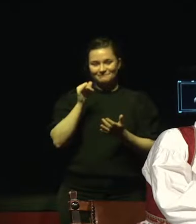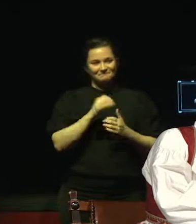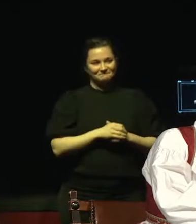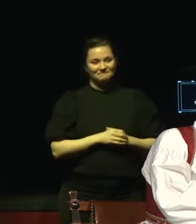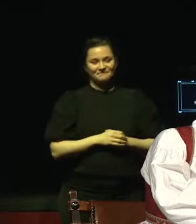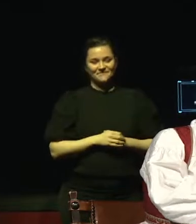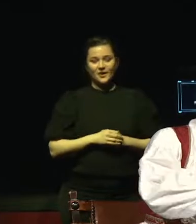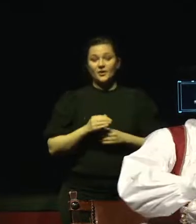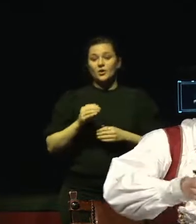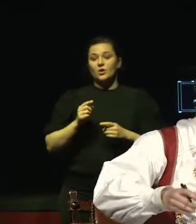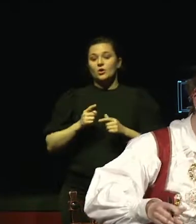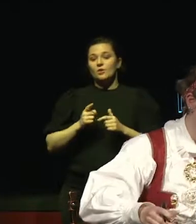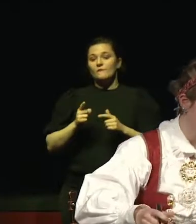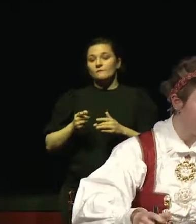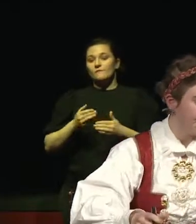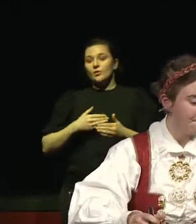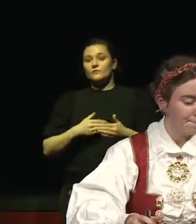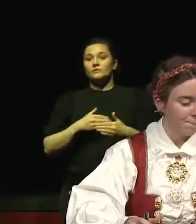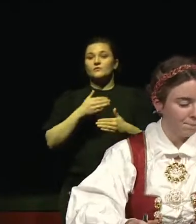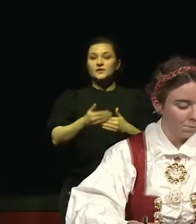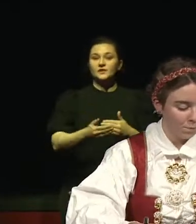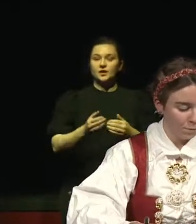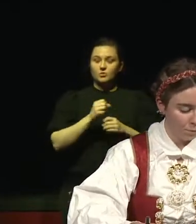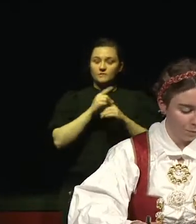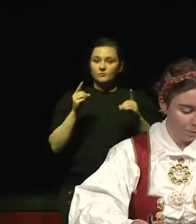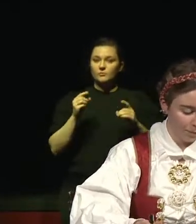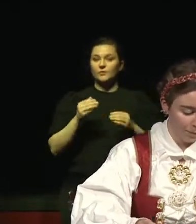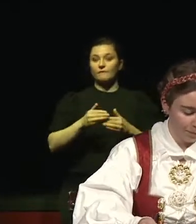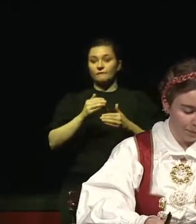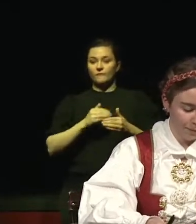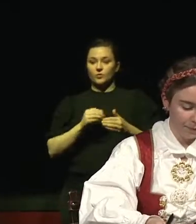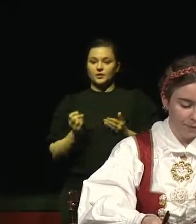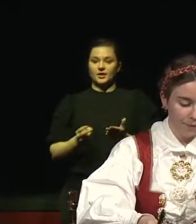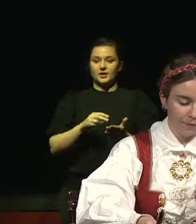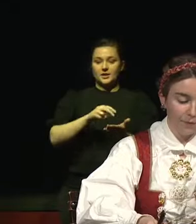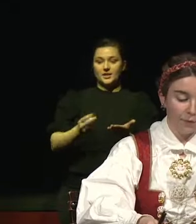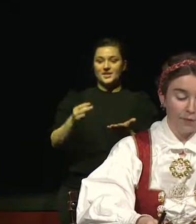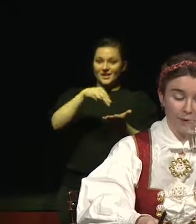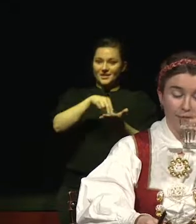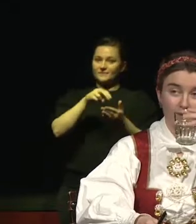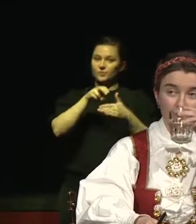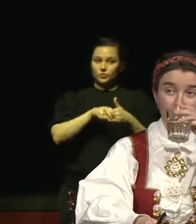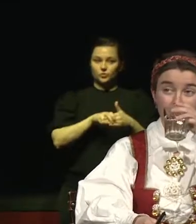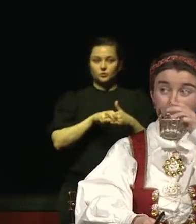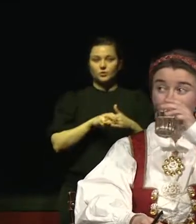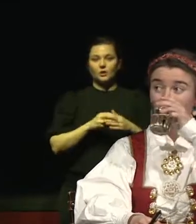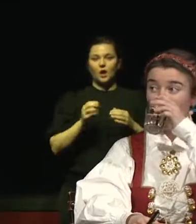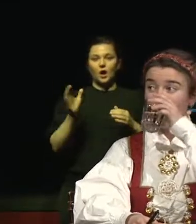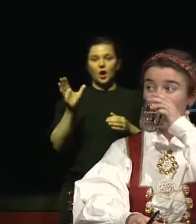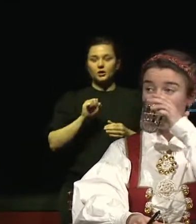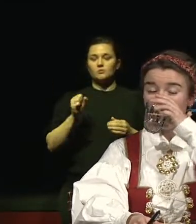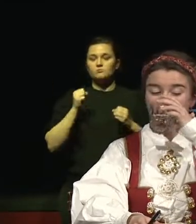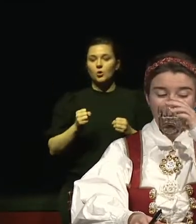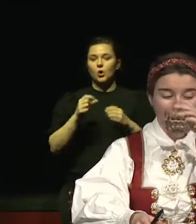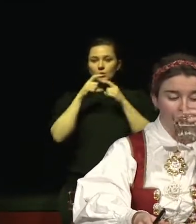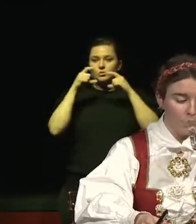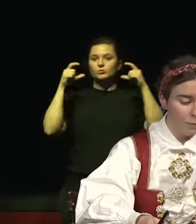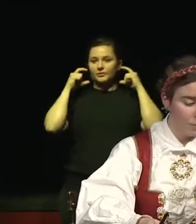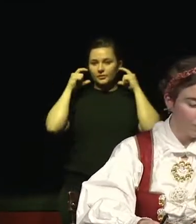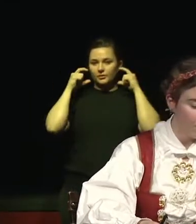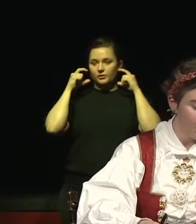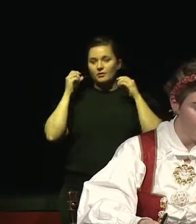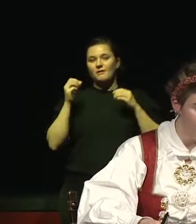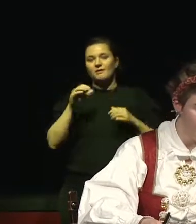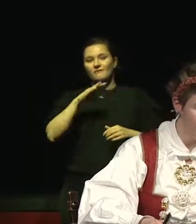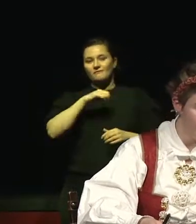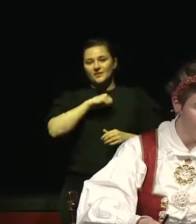bare informere om at med en gang dere reiser dere for stolen, så da det munnbindpåbud. Det gjelder også hvis dere skal opp på talerstolen, da får dere selvfølgelig